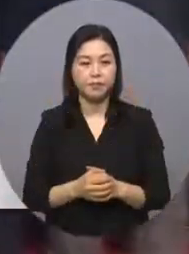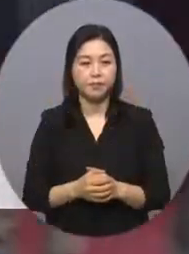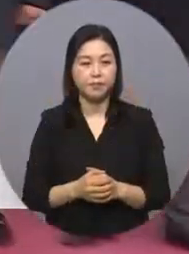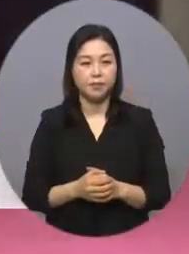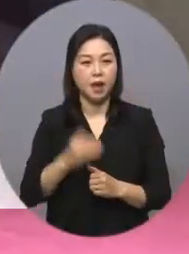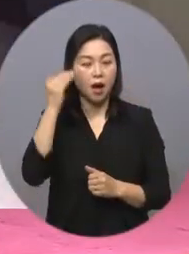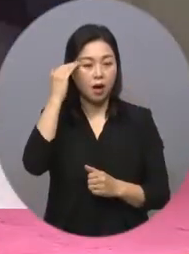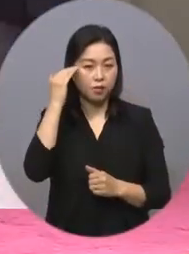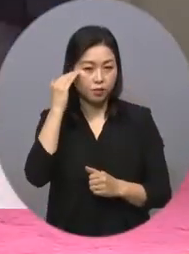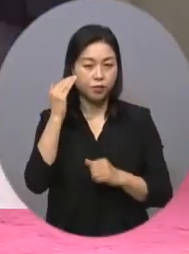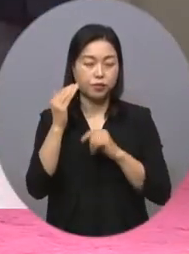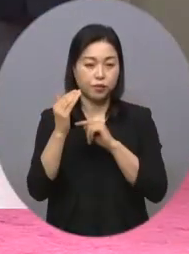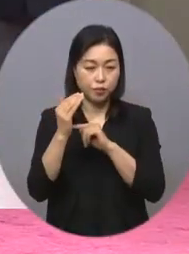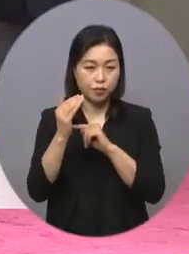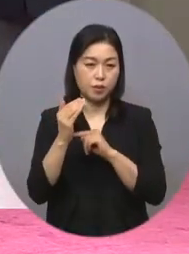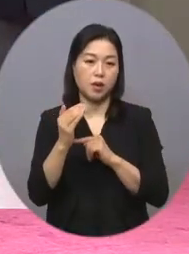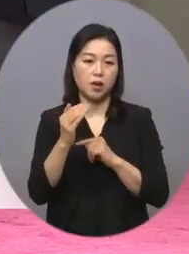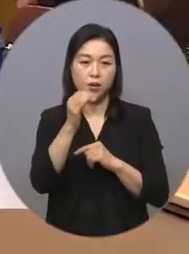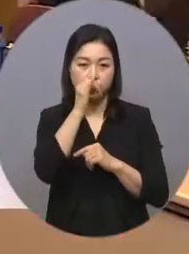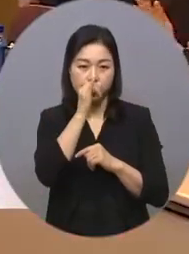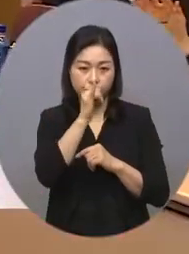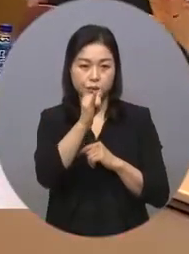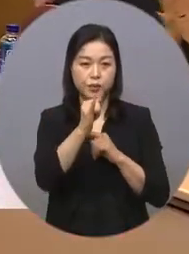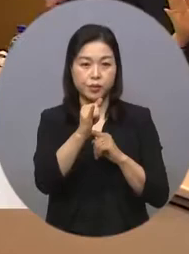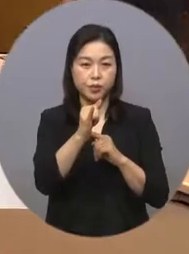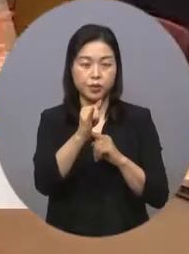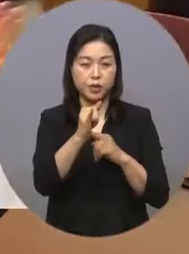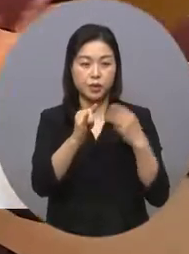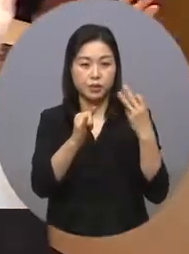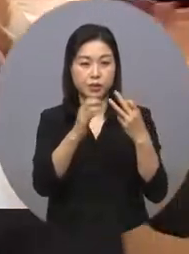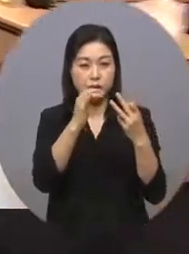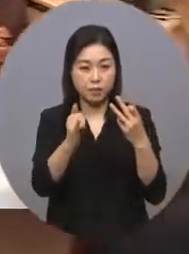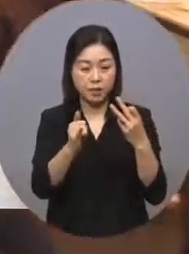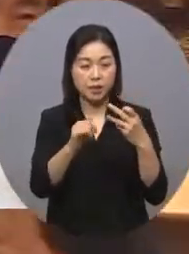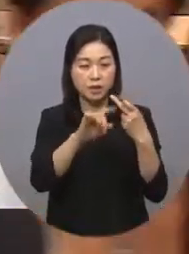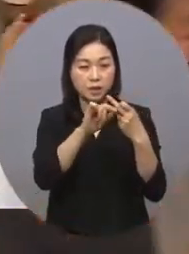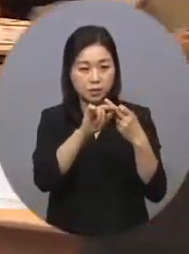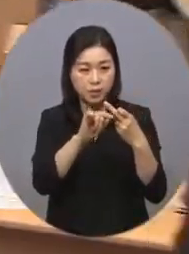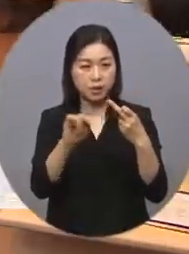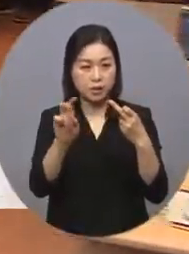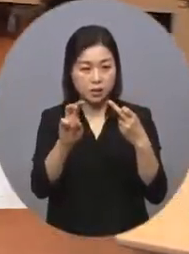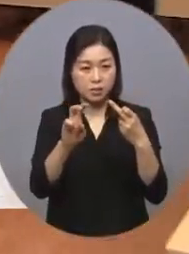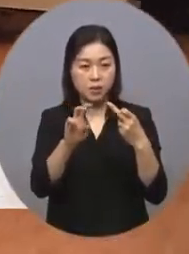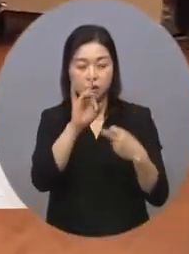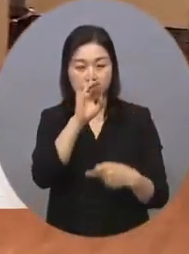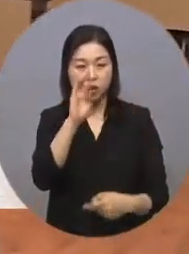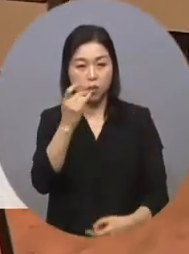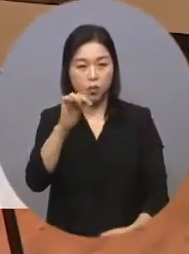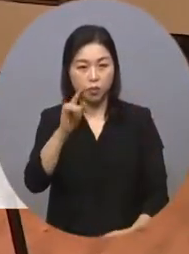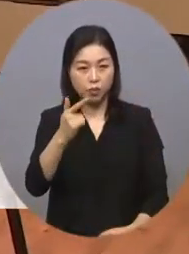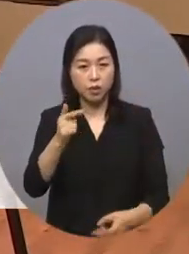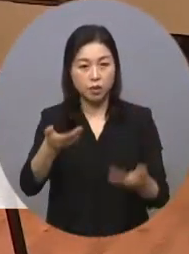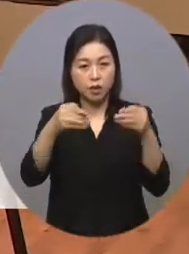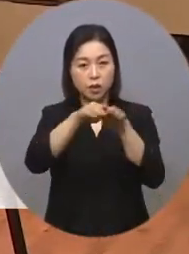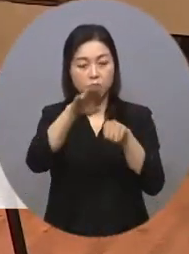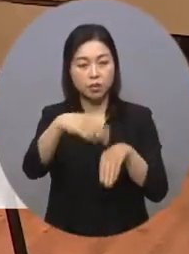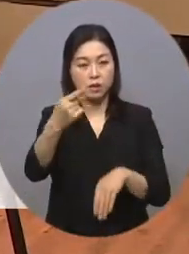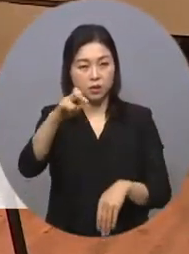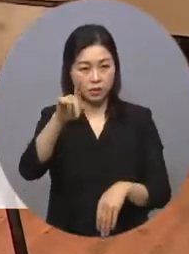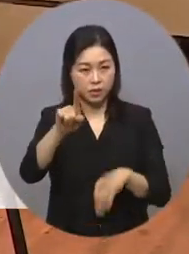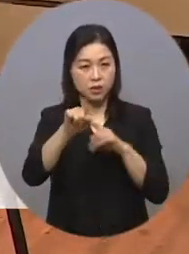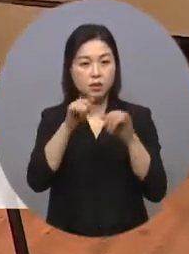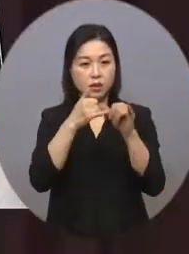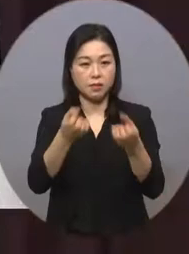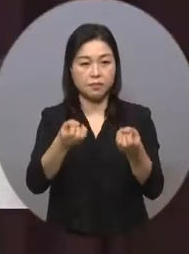대한민국을 빛낸 13인 대상 조직위원회는 지난 12월 20일 중앙보훈회관에서 2021년 시상식을